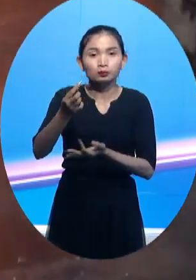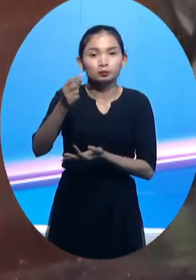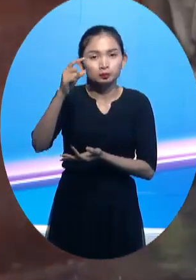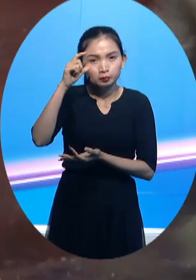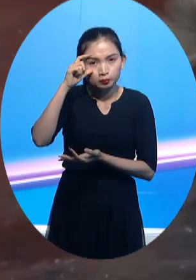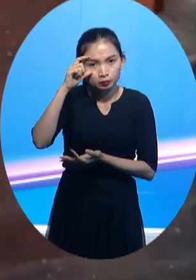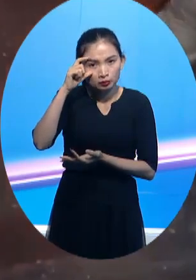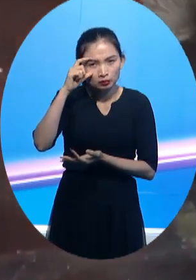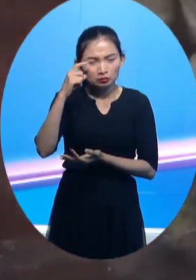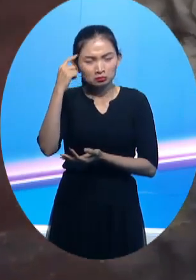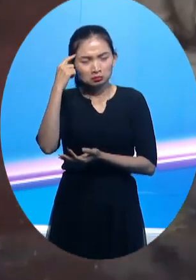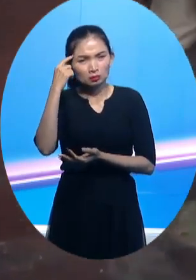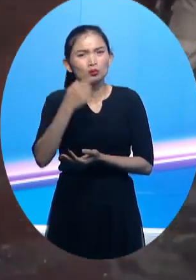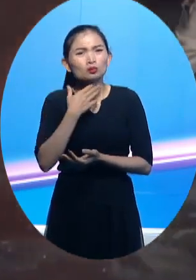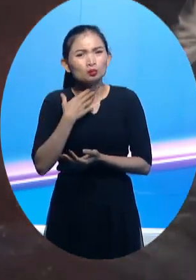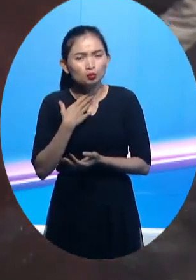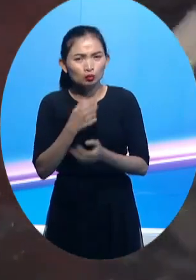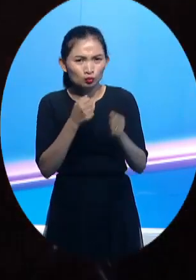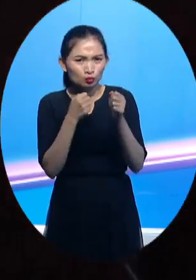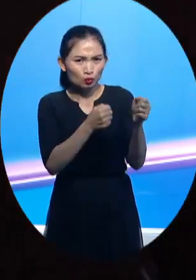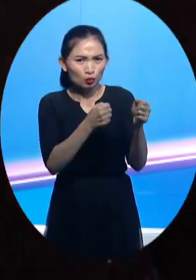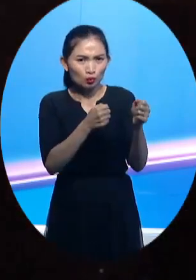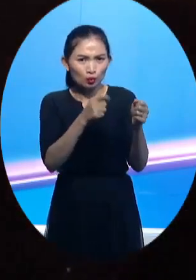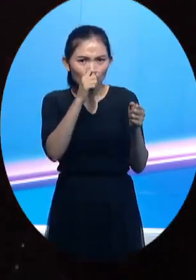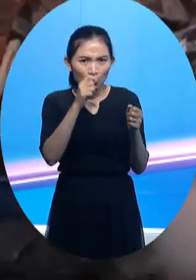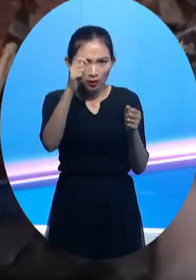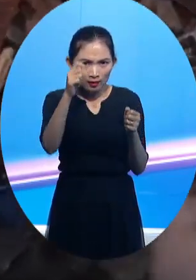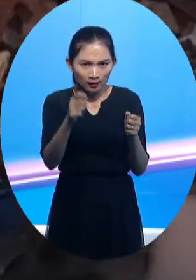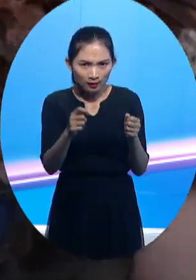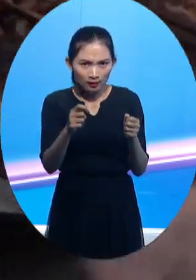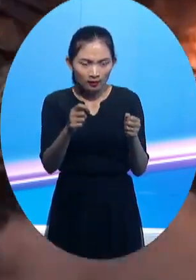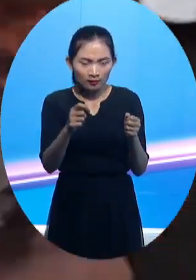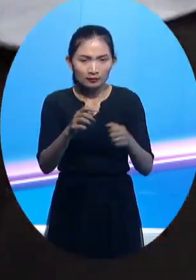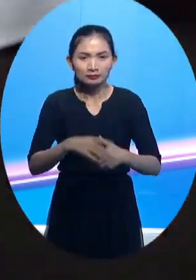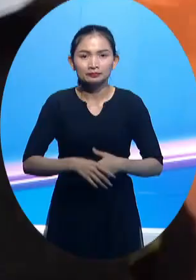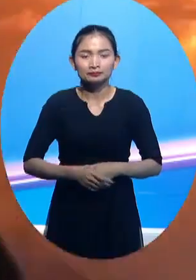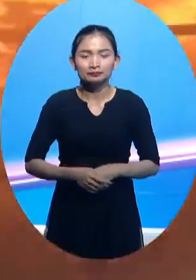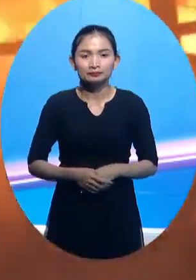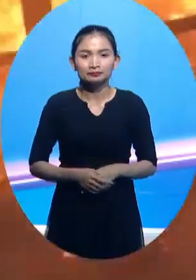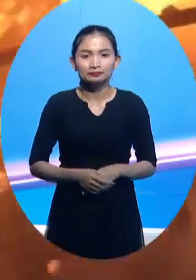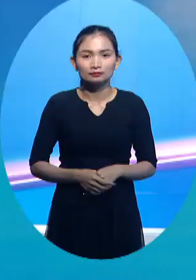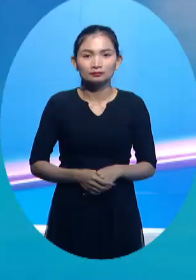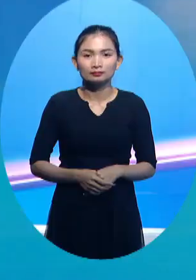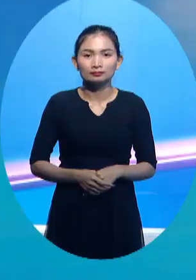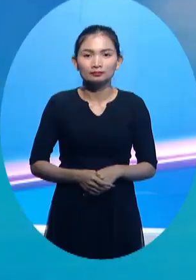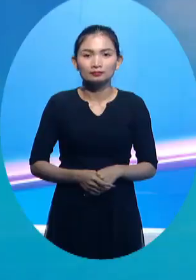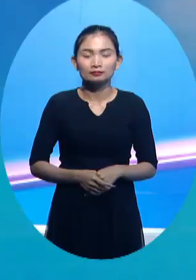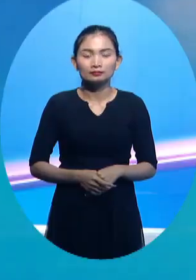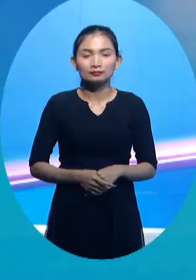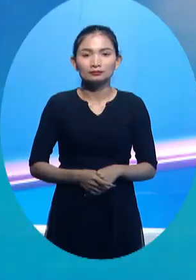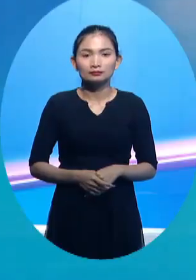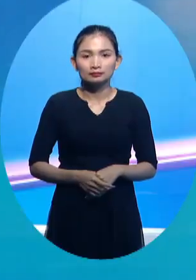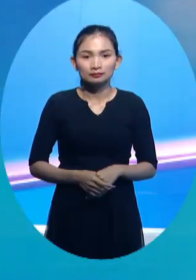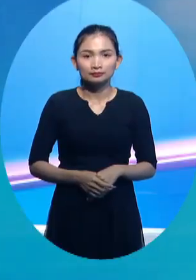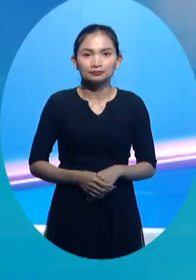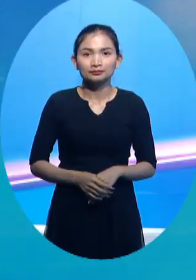đũa Ukraina và tiếp tục tấn công Không Khoan Nhượng vào các mục tiêu quân sự Ukraina theo giới